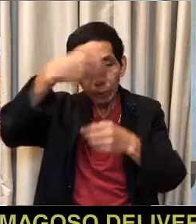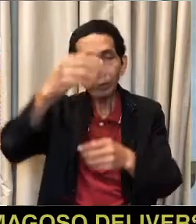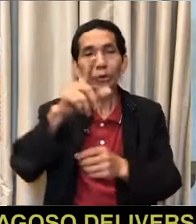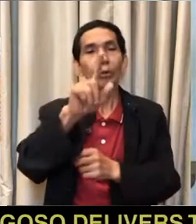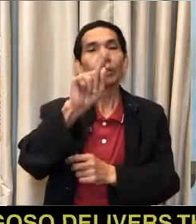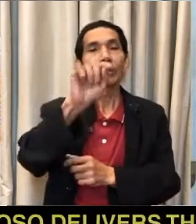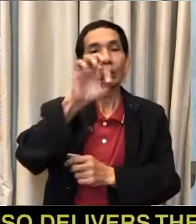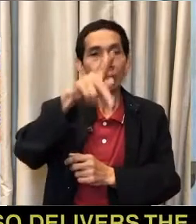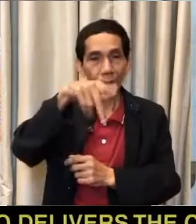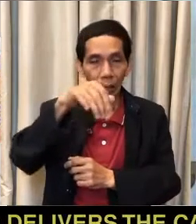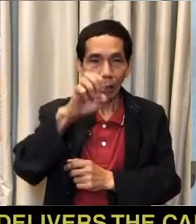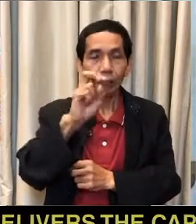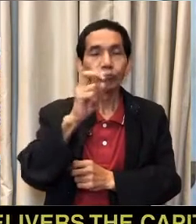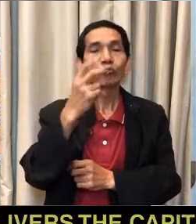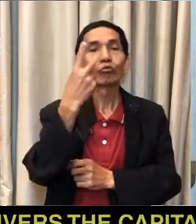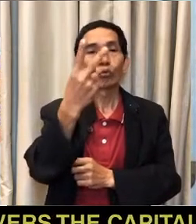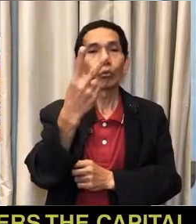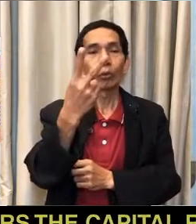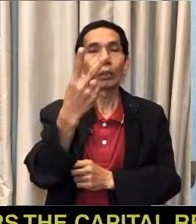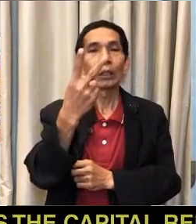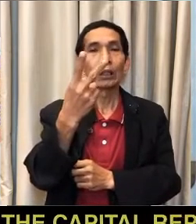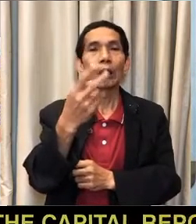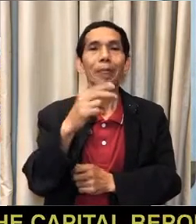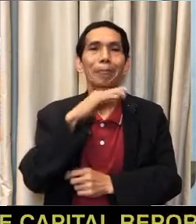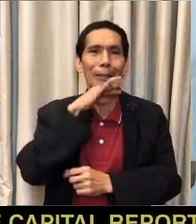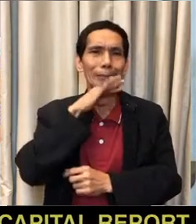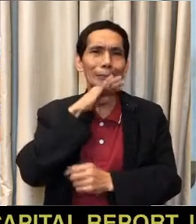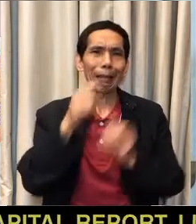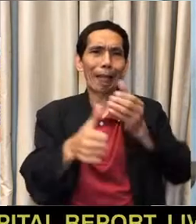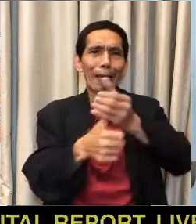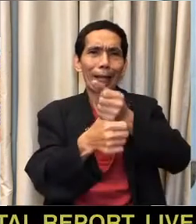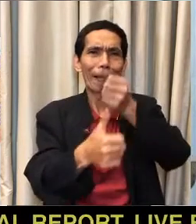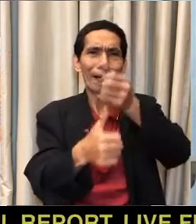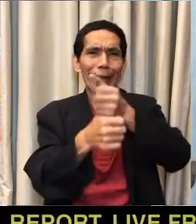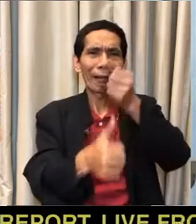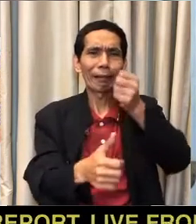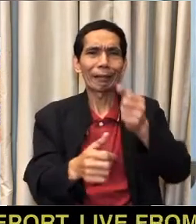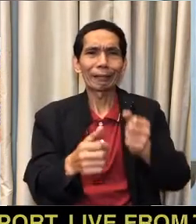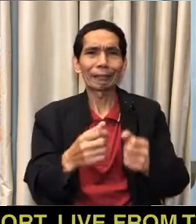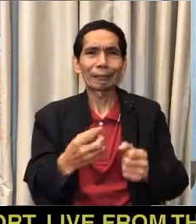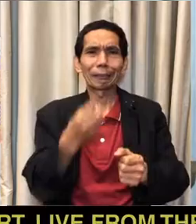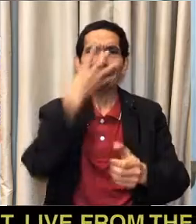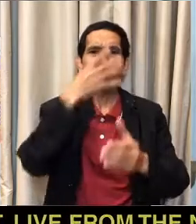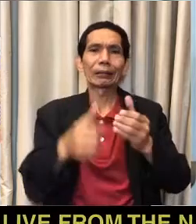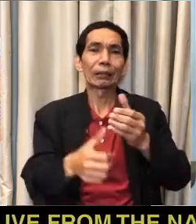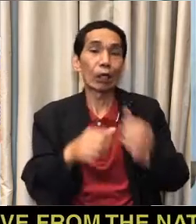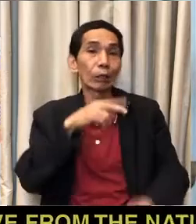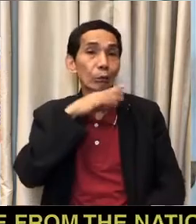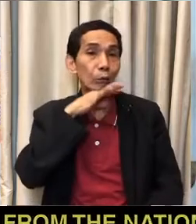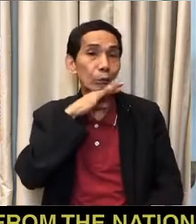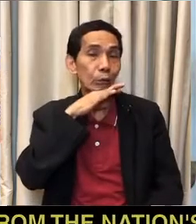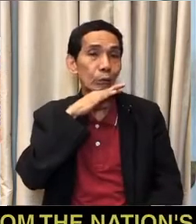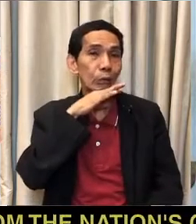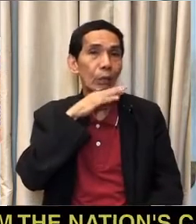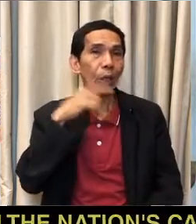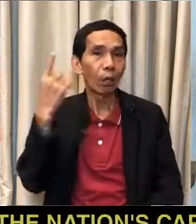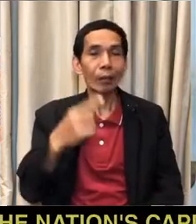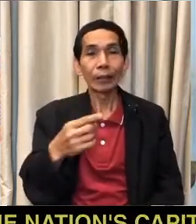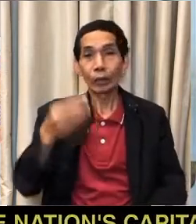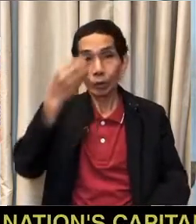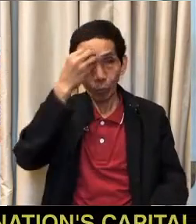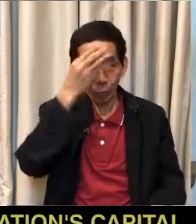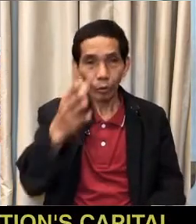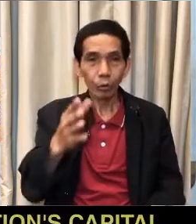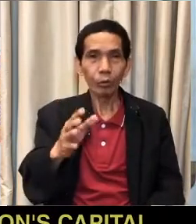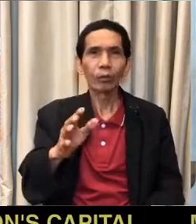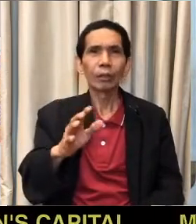Oo. So, saan nakukuha? Sa karumihan. Sa kadugyutan. Oh. Eh, lagi kong